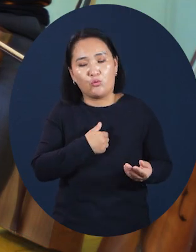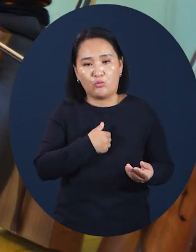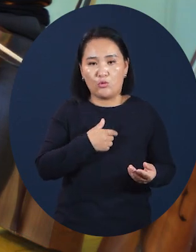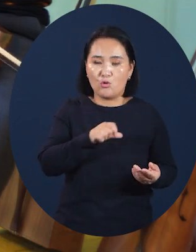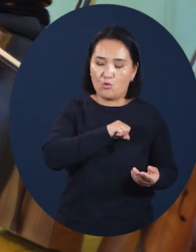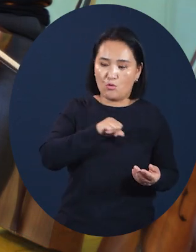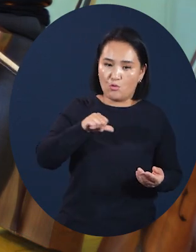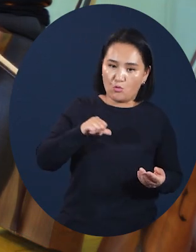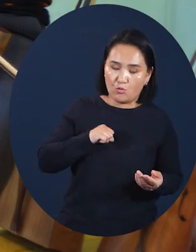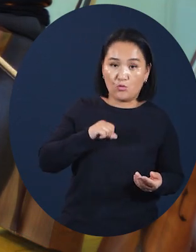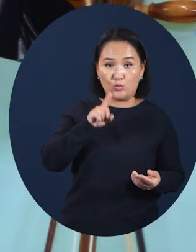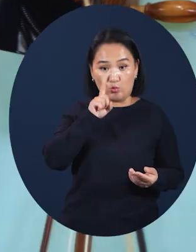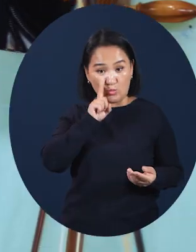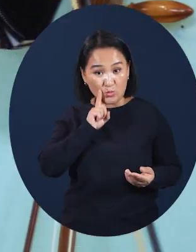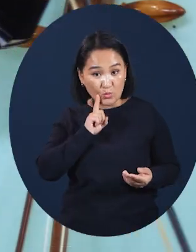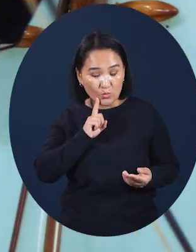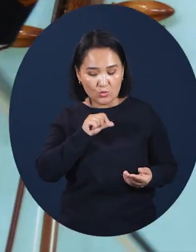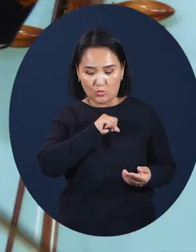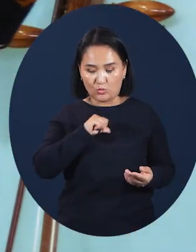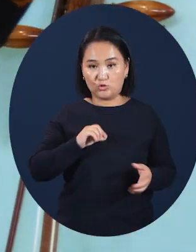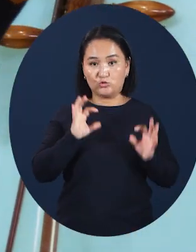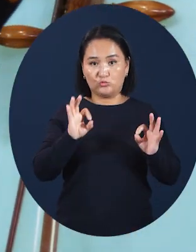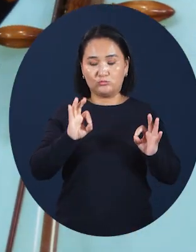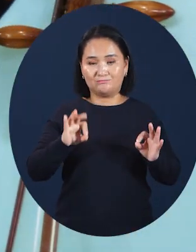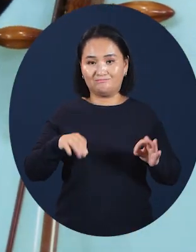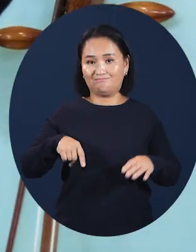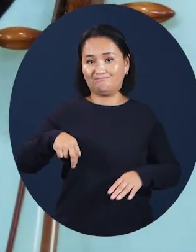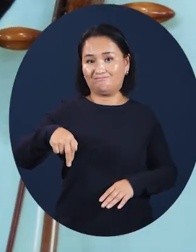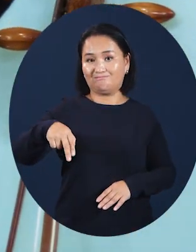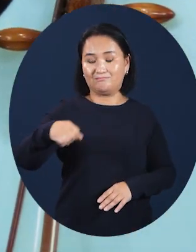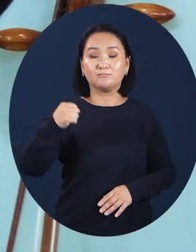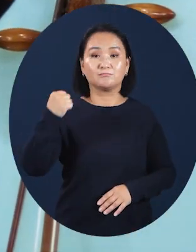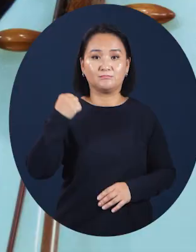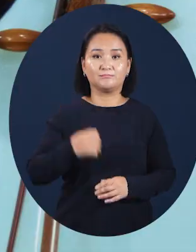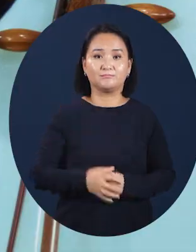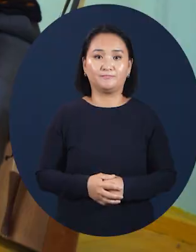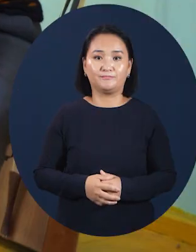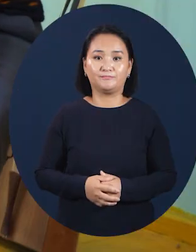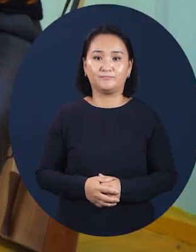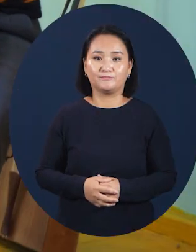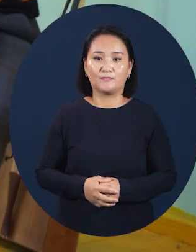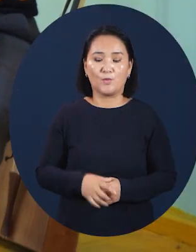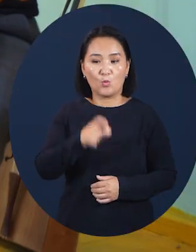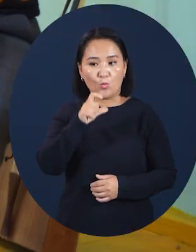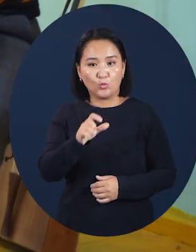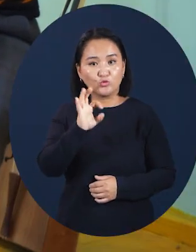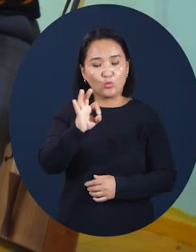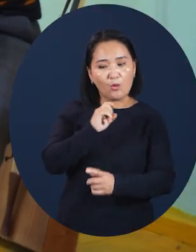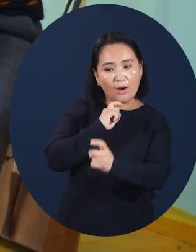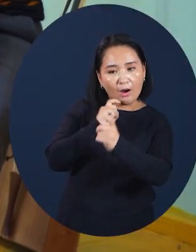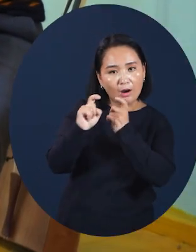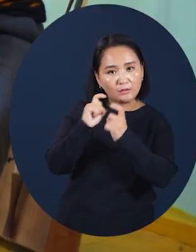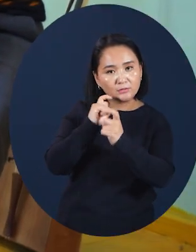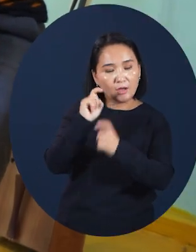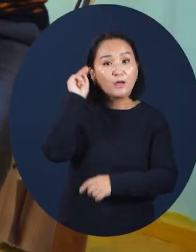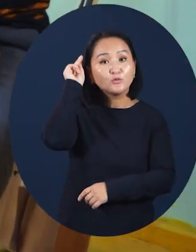гэсэн ингээд оцсон ч гэсэн өөрсдөө бие аваад явах чадвартай болно. Мөн бол одоо хүнтэй бас зөв харьц